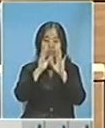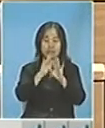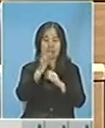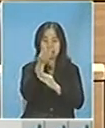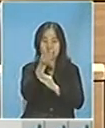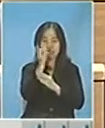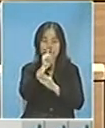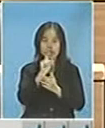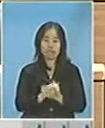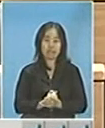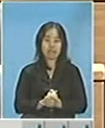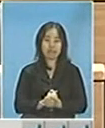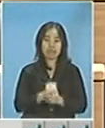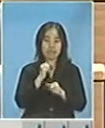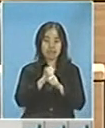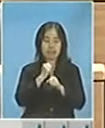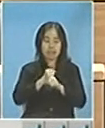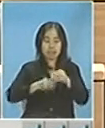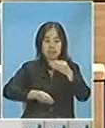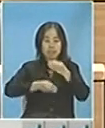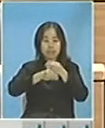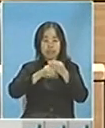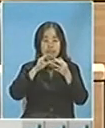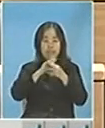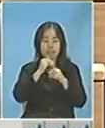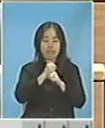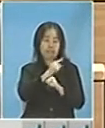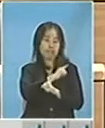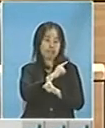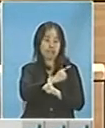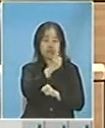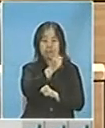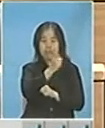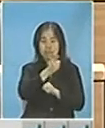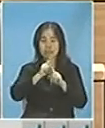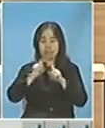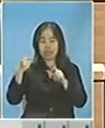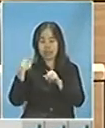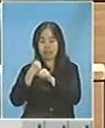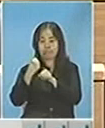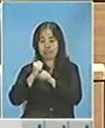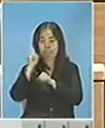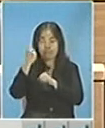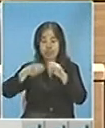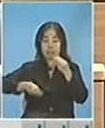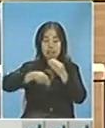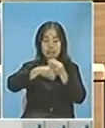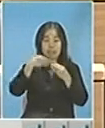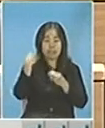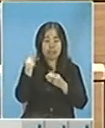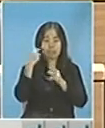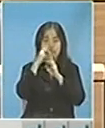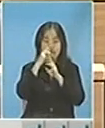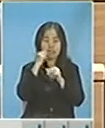ครับว่าสิ่งที่เป็นงานเพิ่มเนี่ยนะฮะจากพันธกิจและภารกิจที่ท่านมีอยู่แล้วจะทำให้ท่านมีงาน